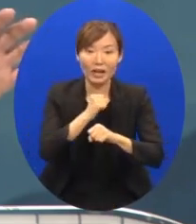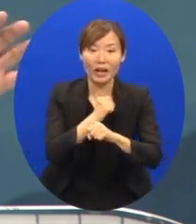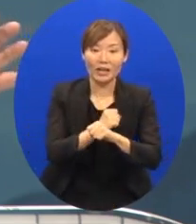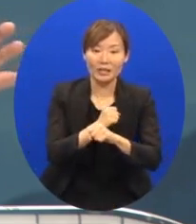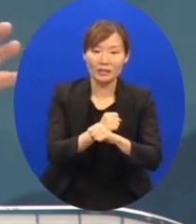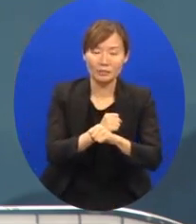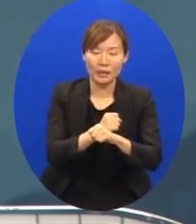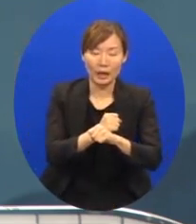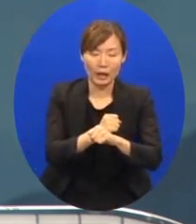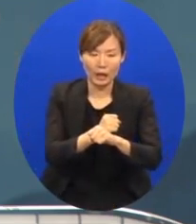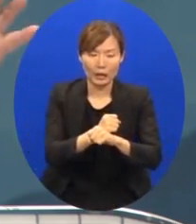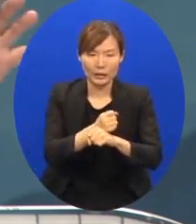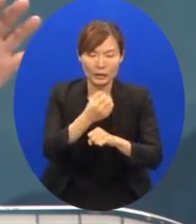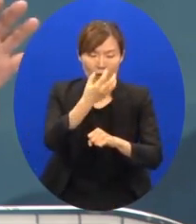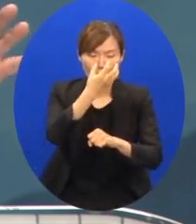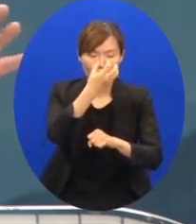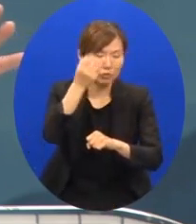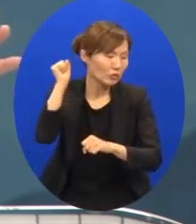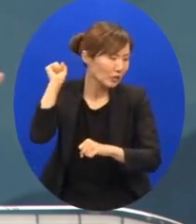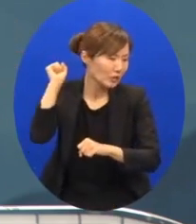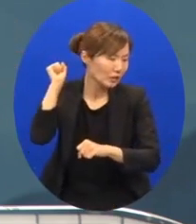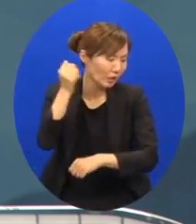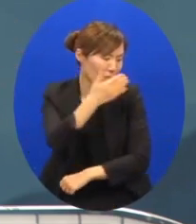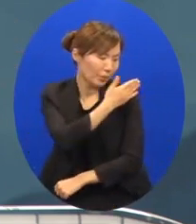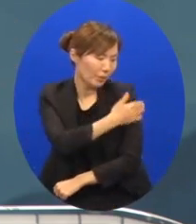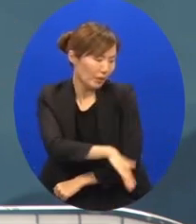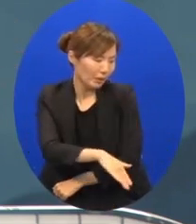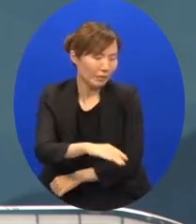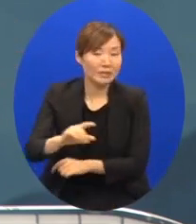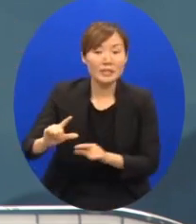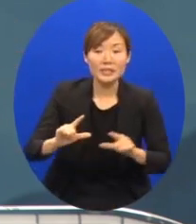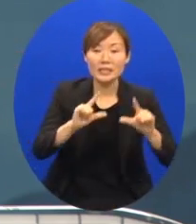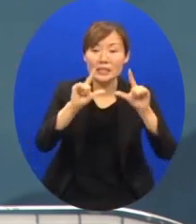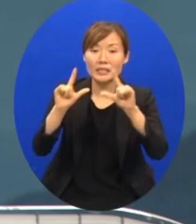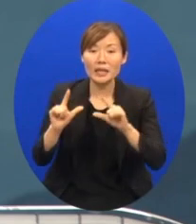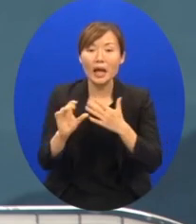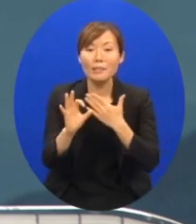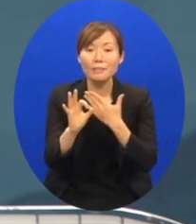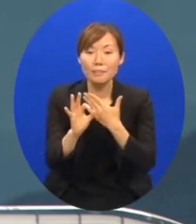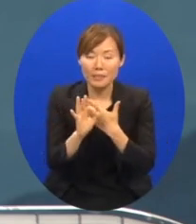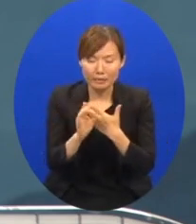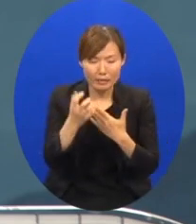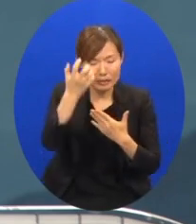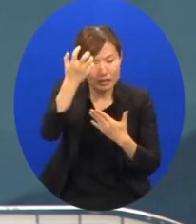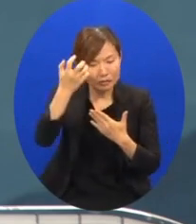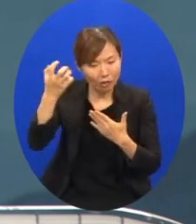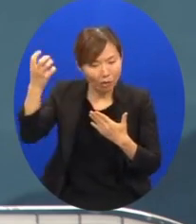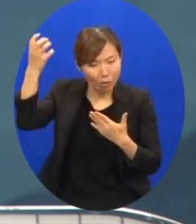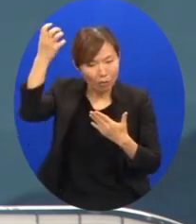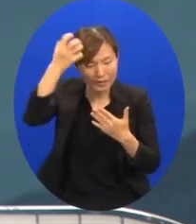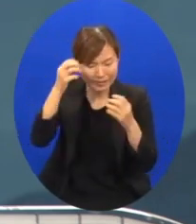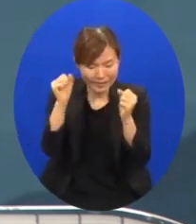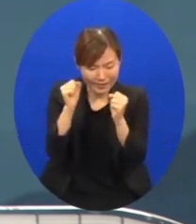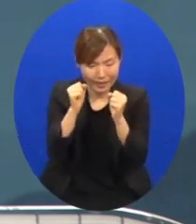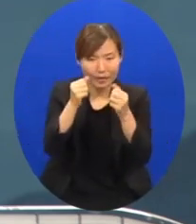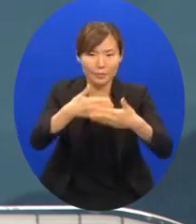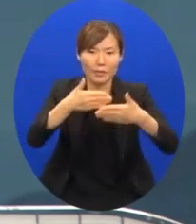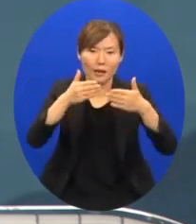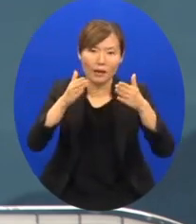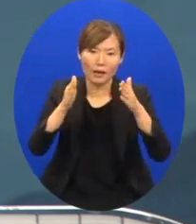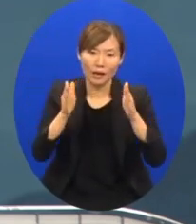무시하고 살면 외면하고 살면 그러면 우리의 영혼이 어느 순간에 자기 찬 냉방과